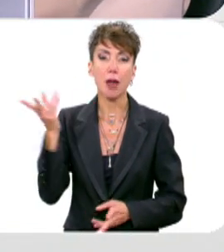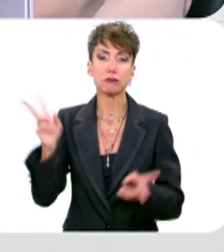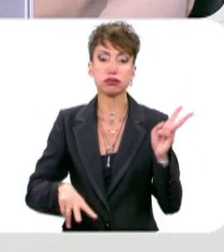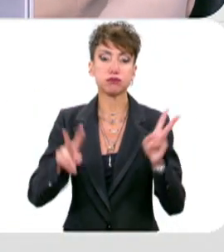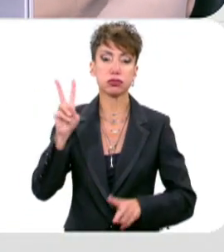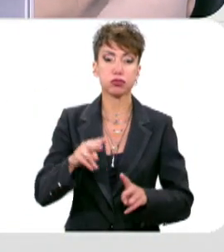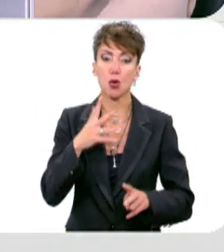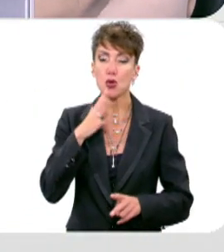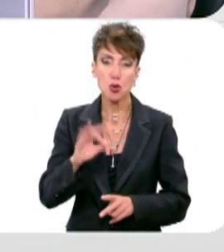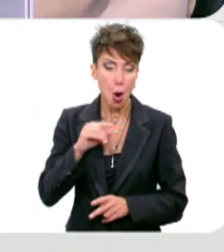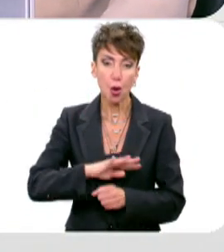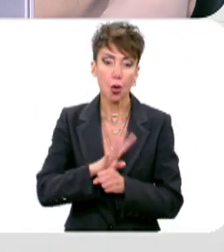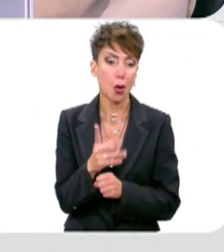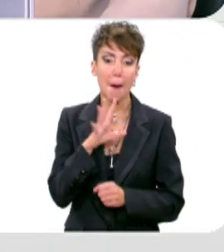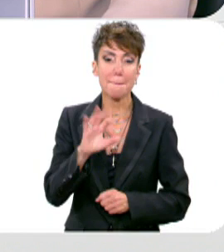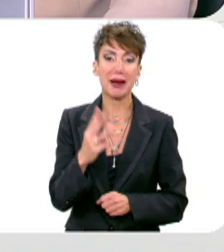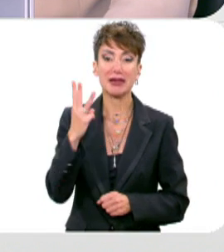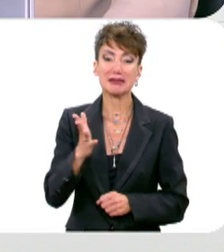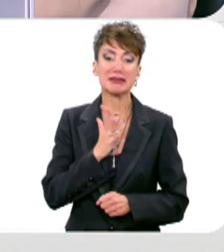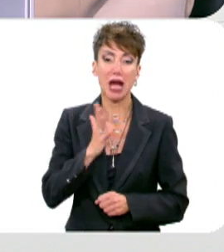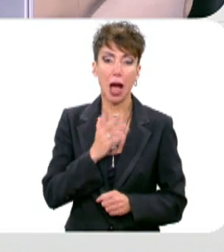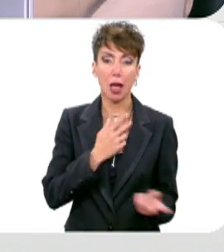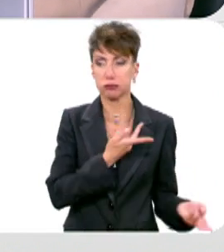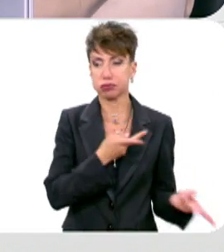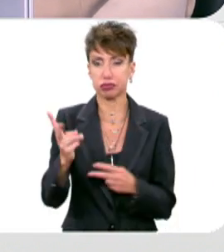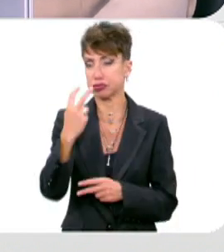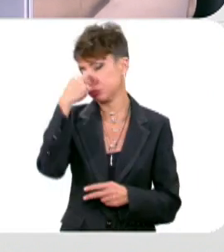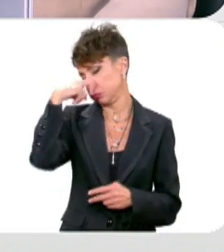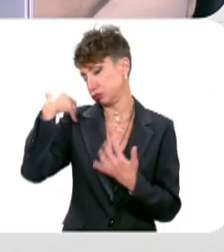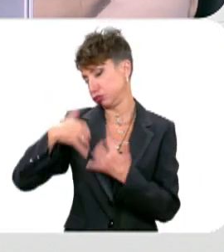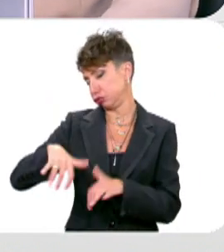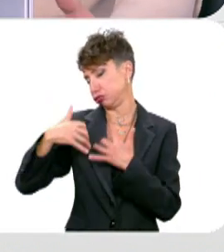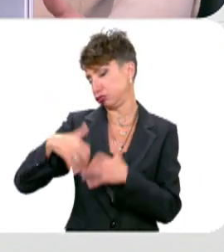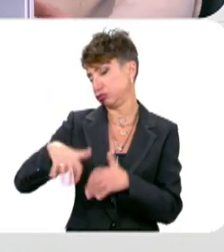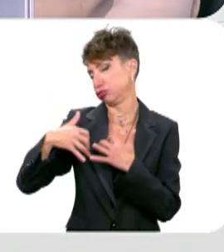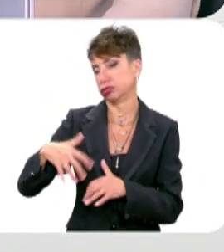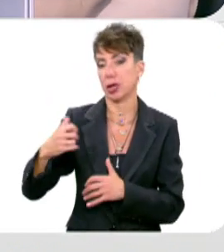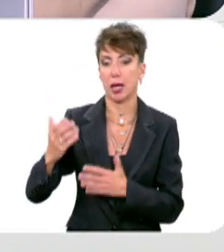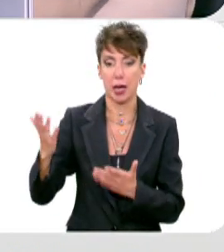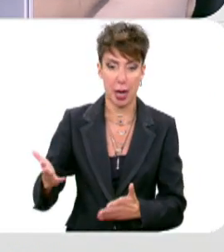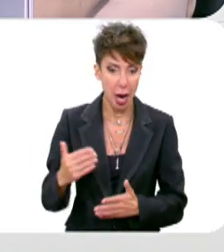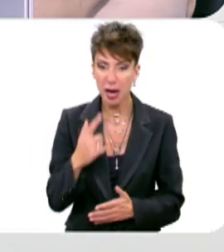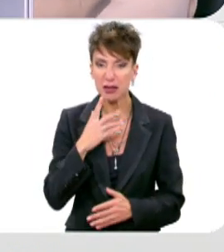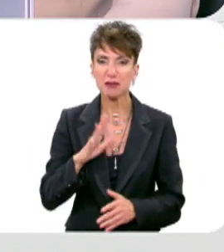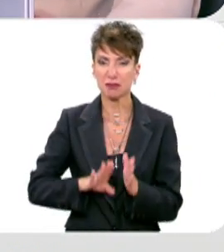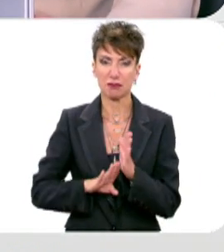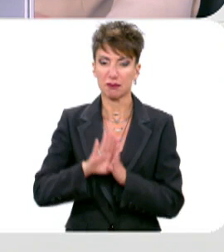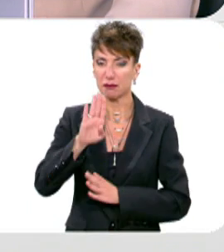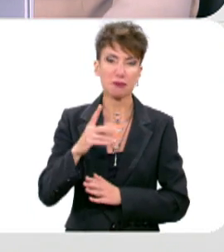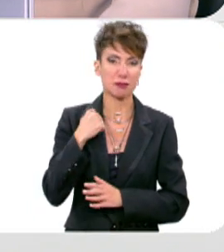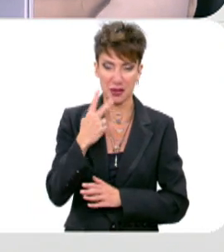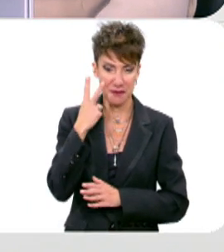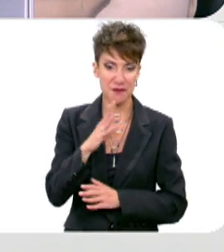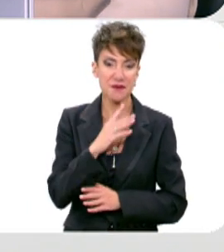μας 53 άνθρωποι νοσηλεύονται διασωληνωμένοι σε μονάδες εντατικής θεραπείας αύξηση όπως είπες και εσύ καταγράφεται στις